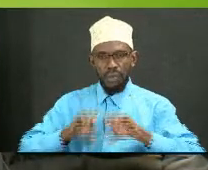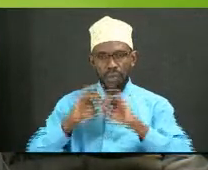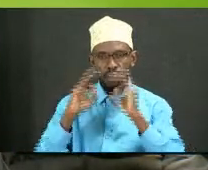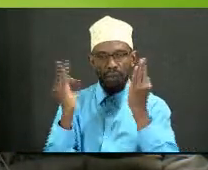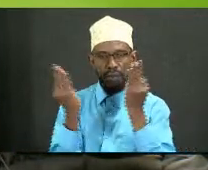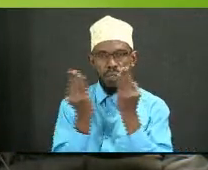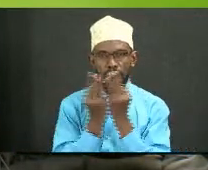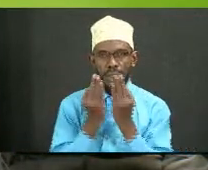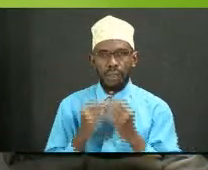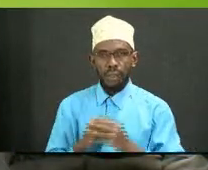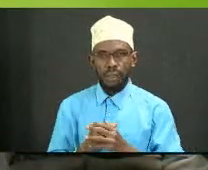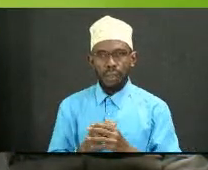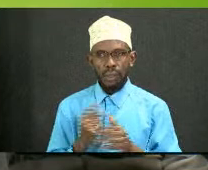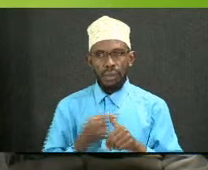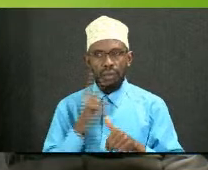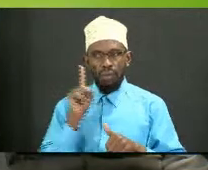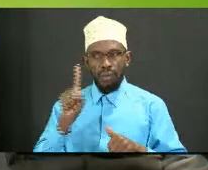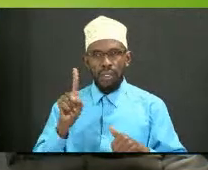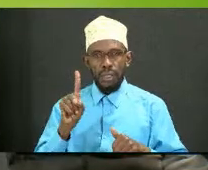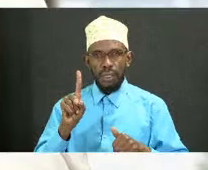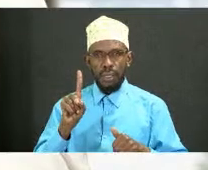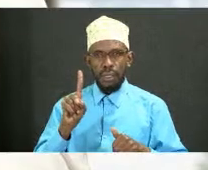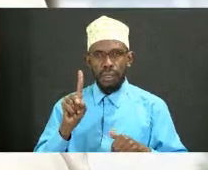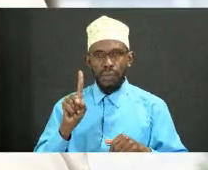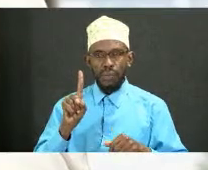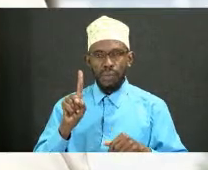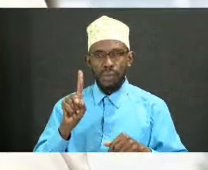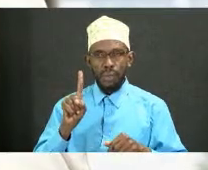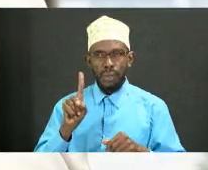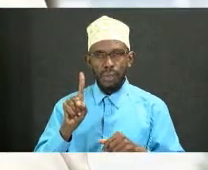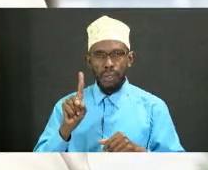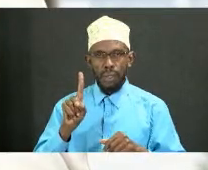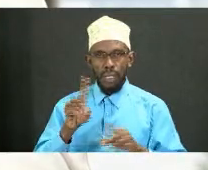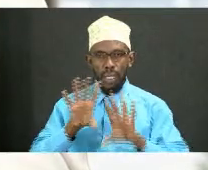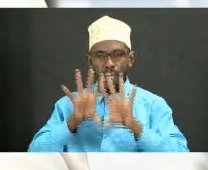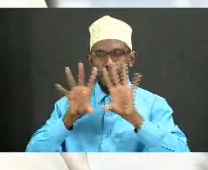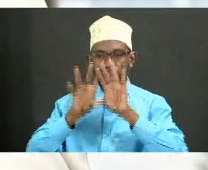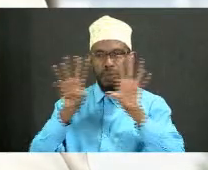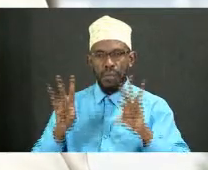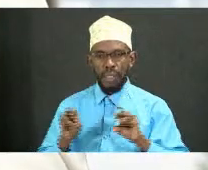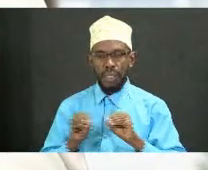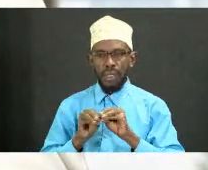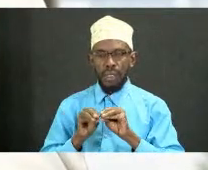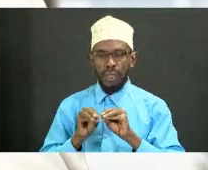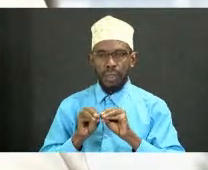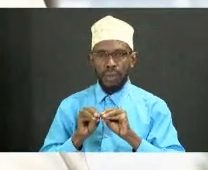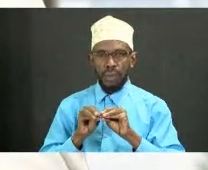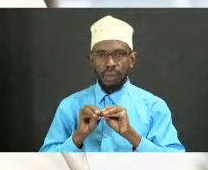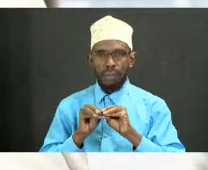yako? Kwanza kabisa katika swala la budget au